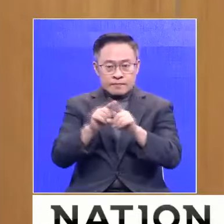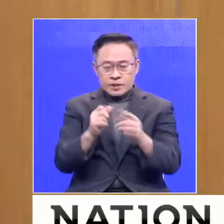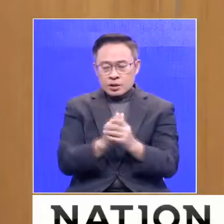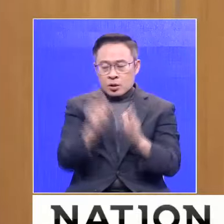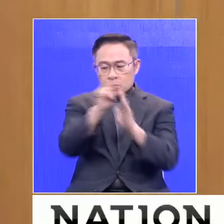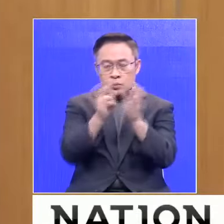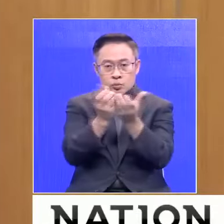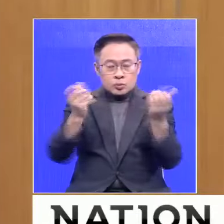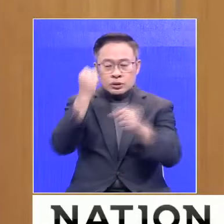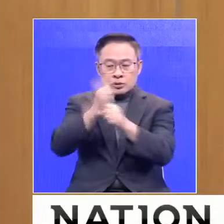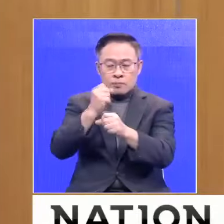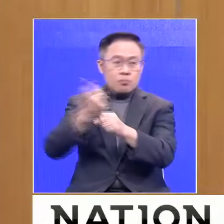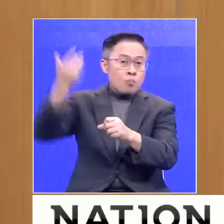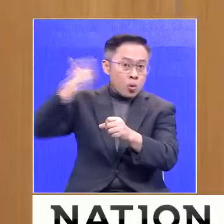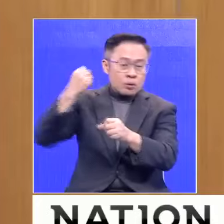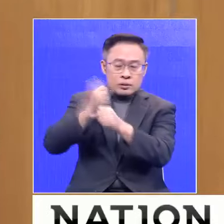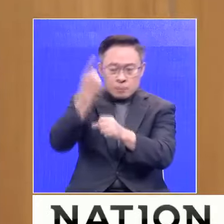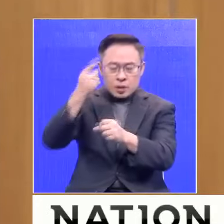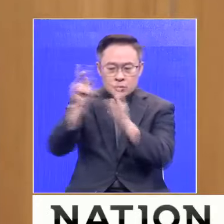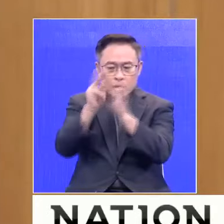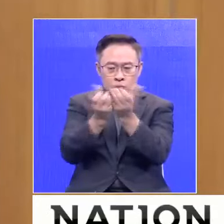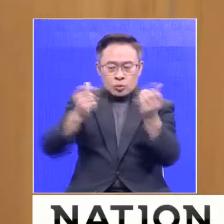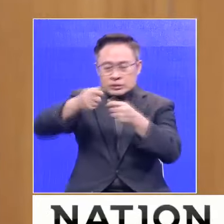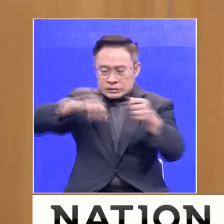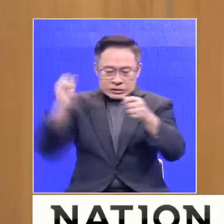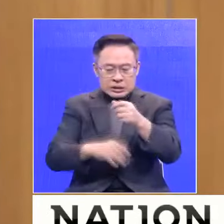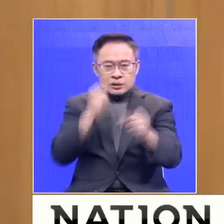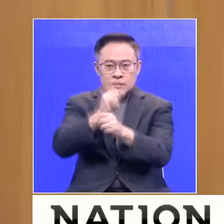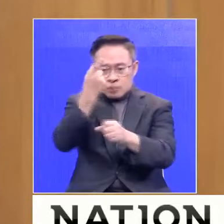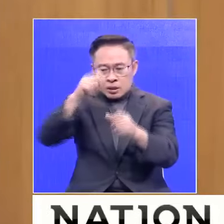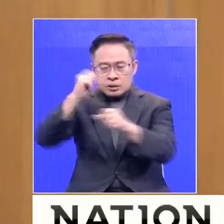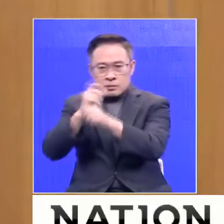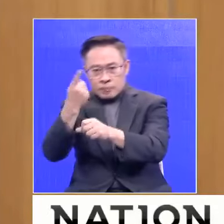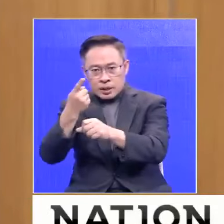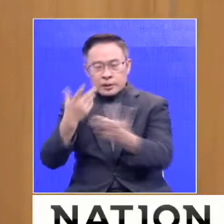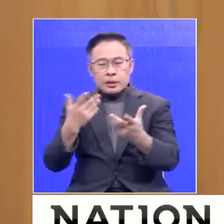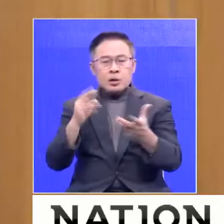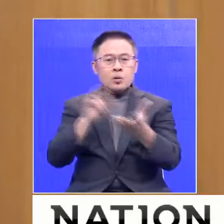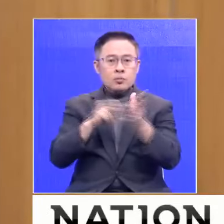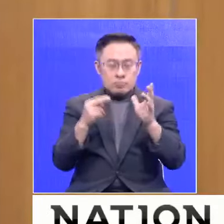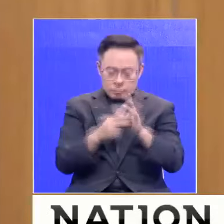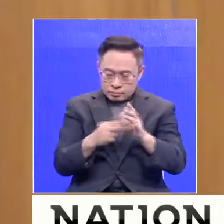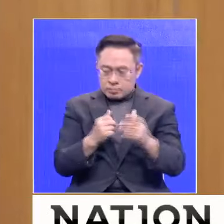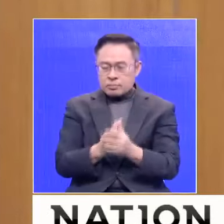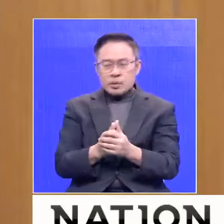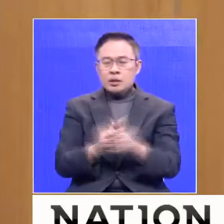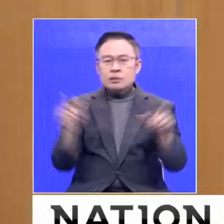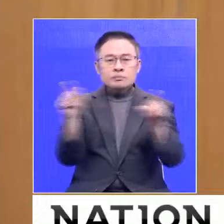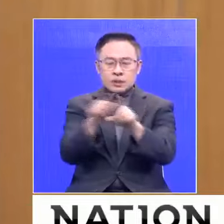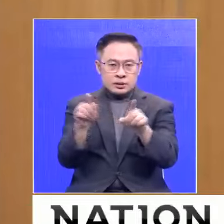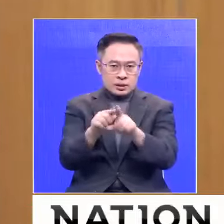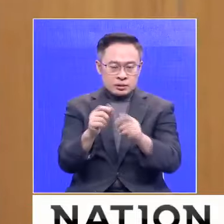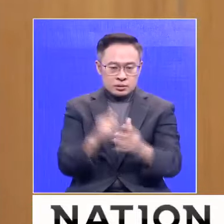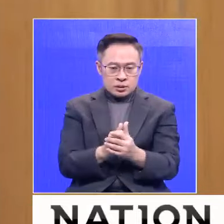กันเนื้อหาจะต้องจำเป็นแก้ไขในหมวด1หมวด2อาจจะไม่ได้เกี่ยวข้องกับสถาบันก็ได ้ โอ้โหแต่ทีนี